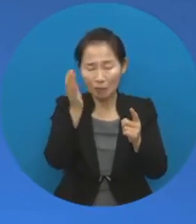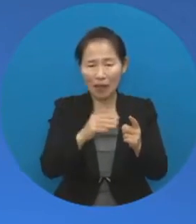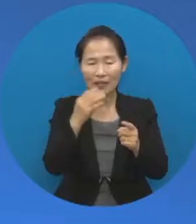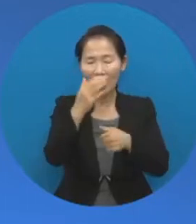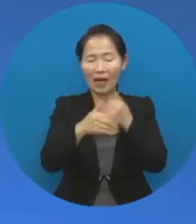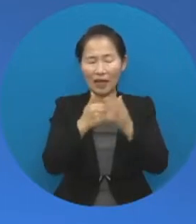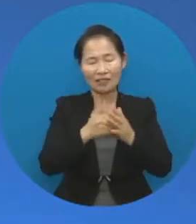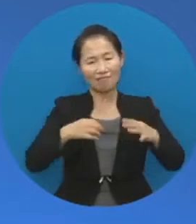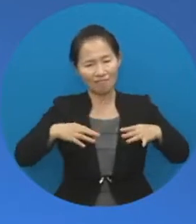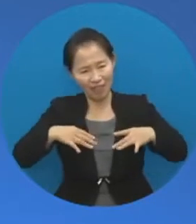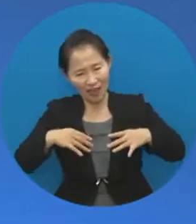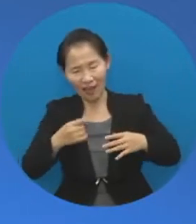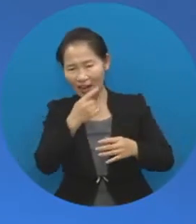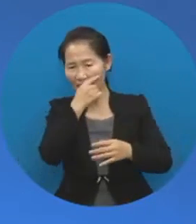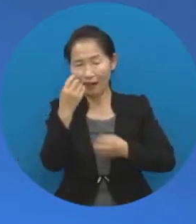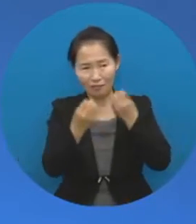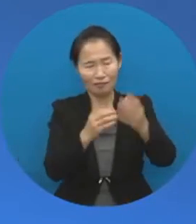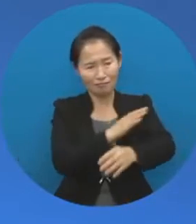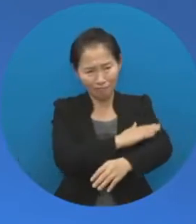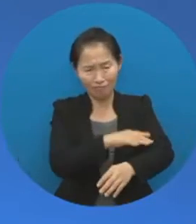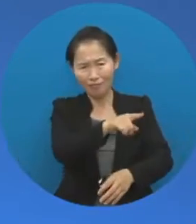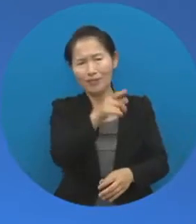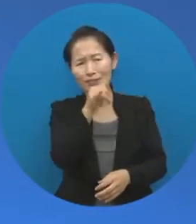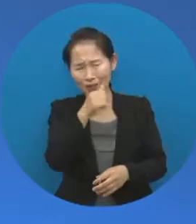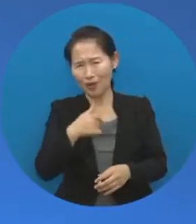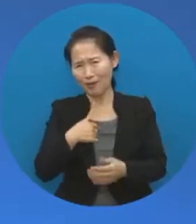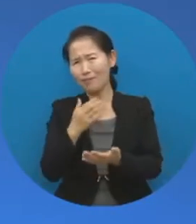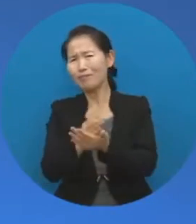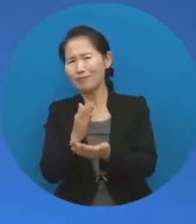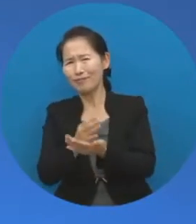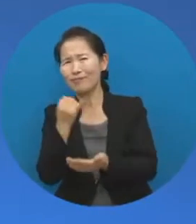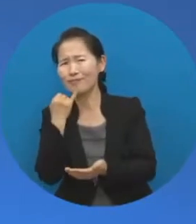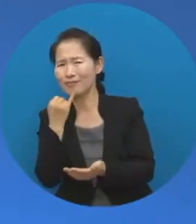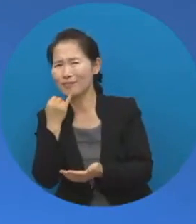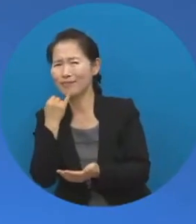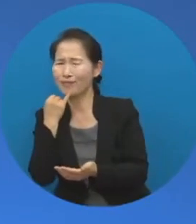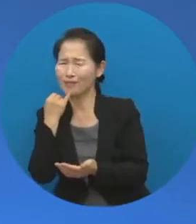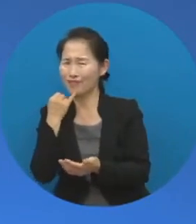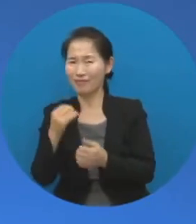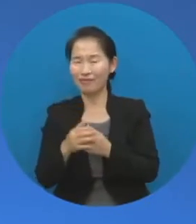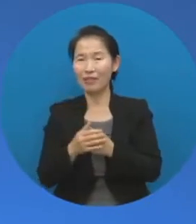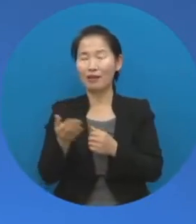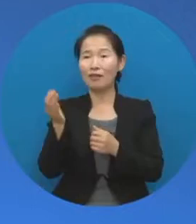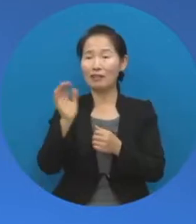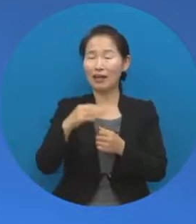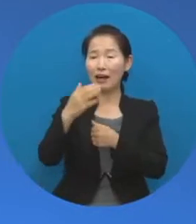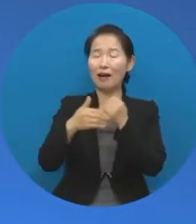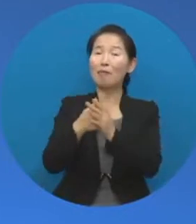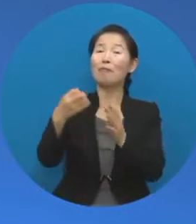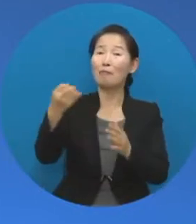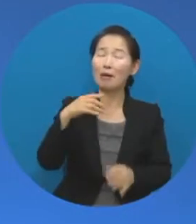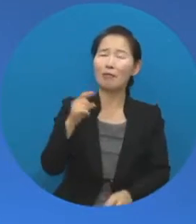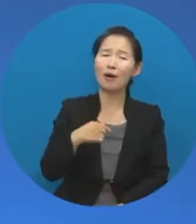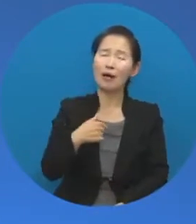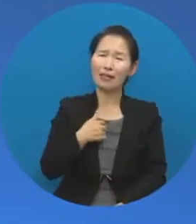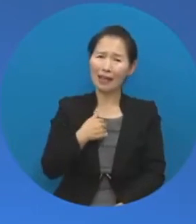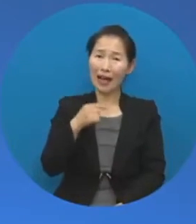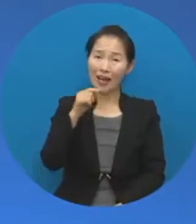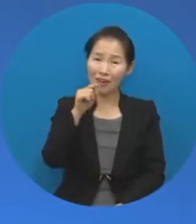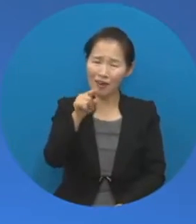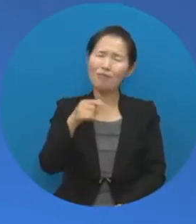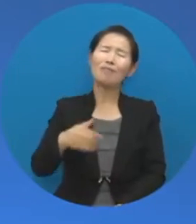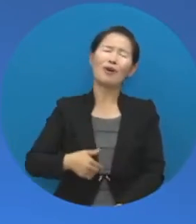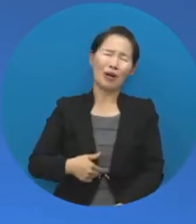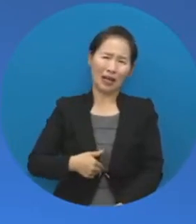전 안 해도 되죠? 그랬어요. 그랬더니 하나님께서 효진아 난 너가 필요하다 그러시는 거예요. 그래서 제가 뭐 이미